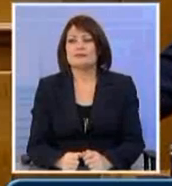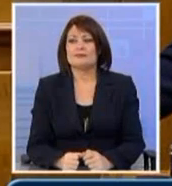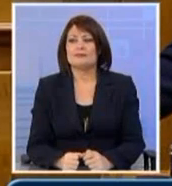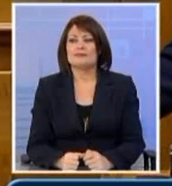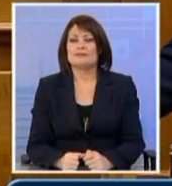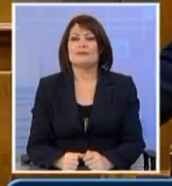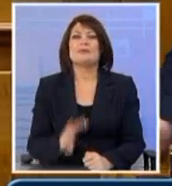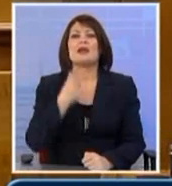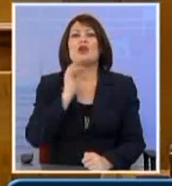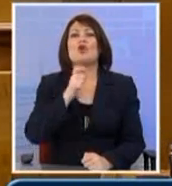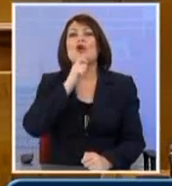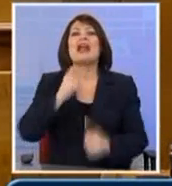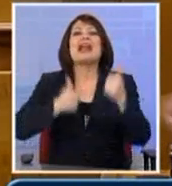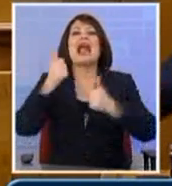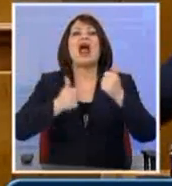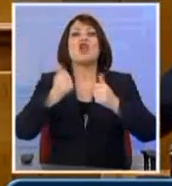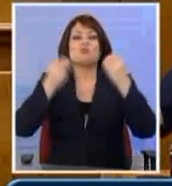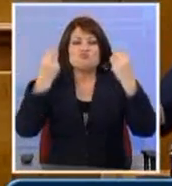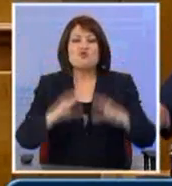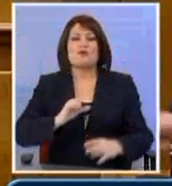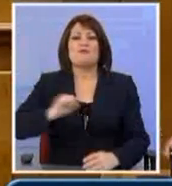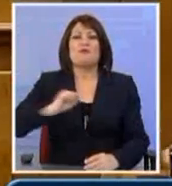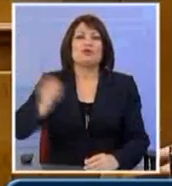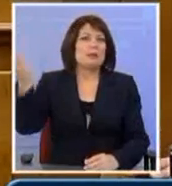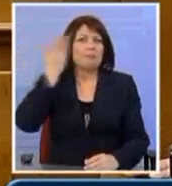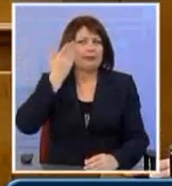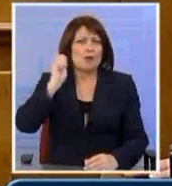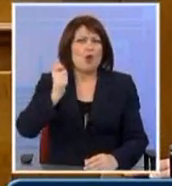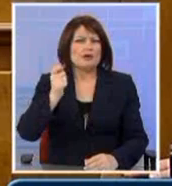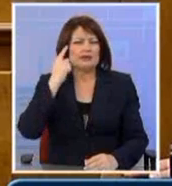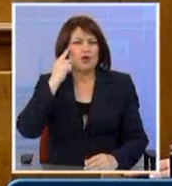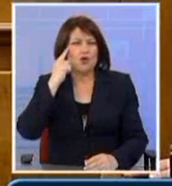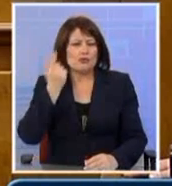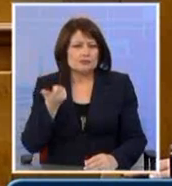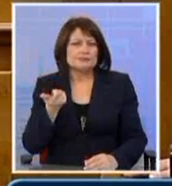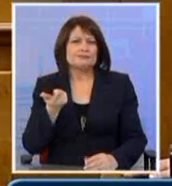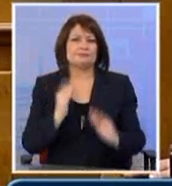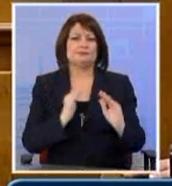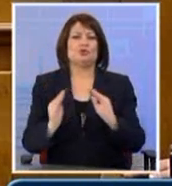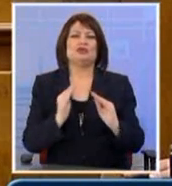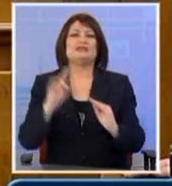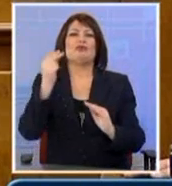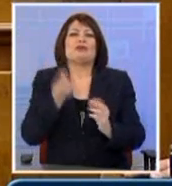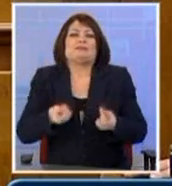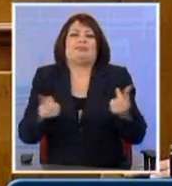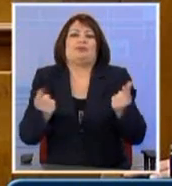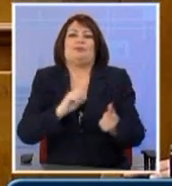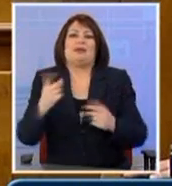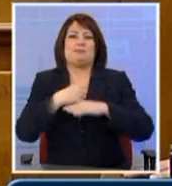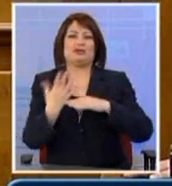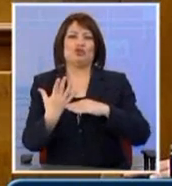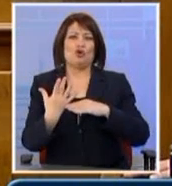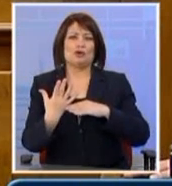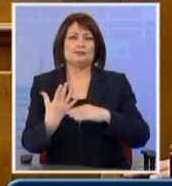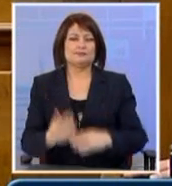λόγω των κακών δημοσκοπήσεων, λόγω του φόβου του πολιτικού κόστους, για να διαφυλάξουμε τη συνοχή των βουλευτών μας.